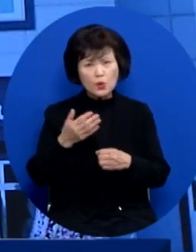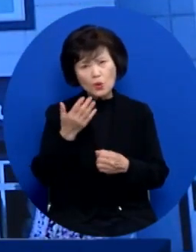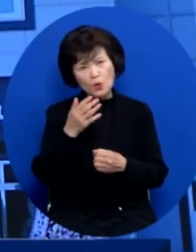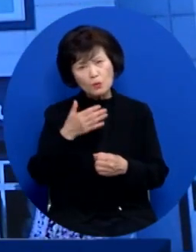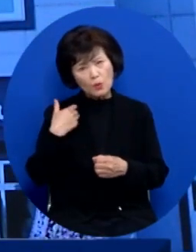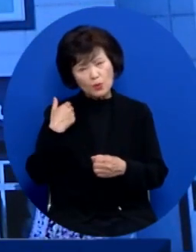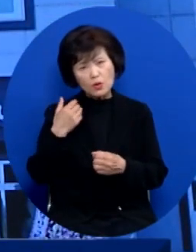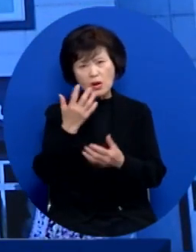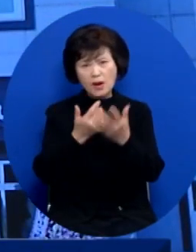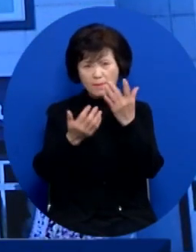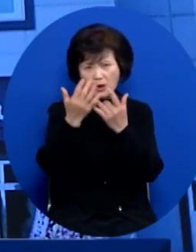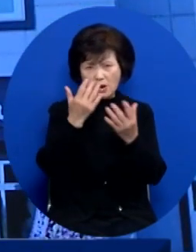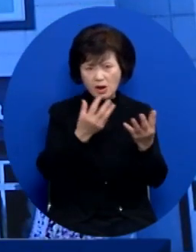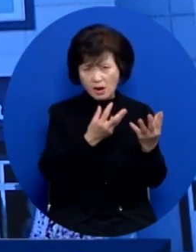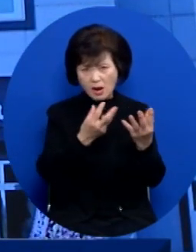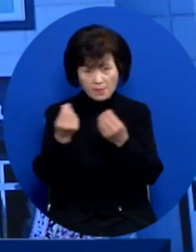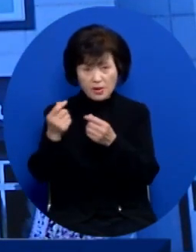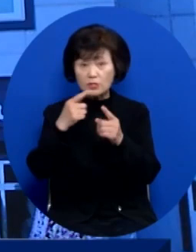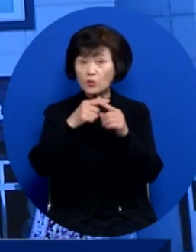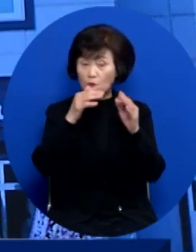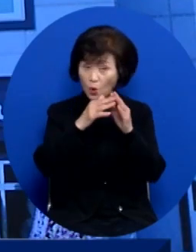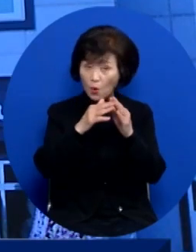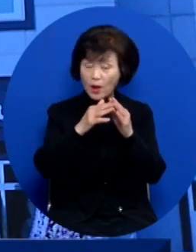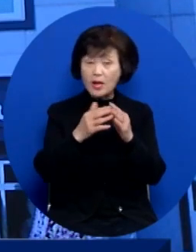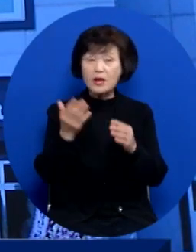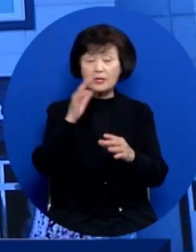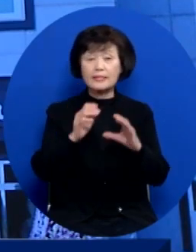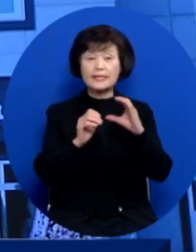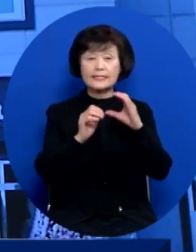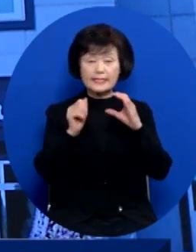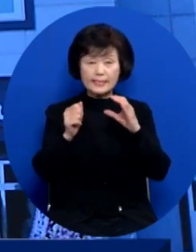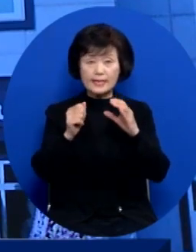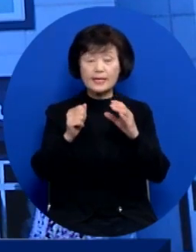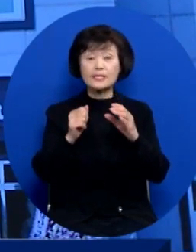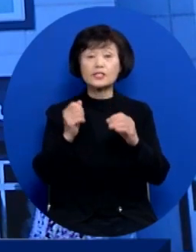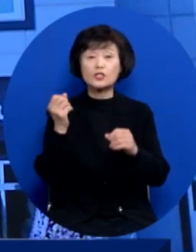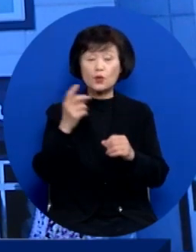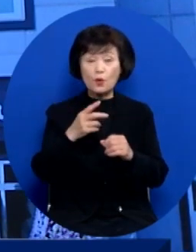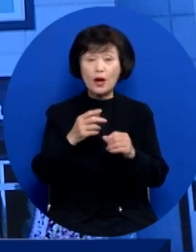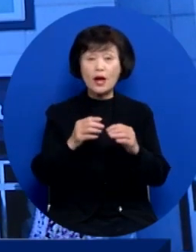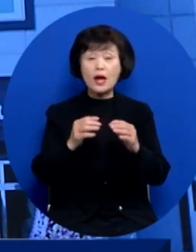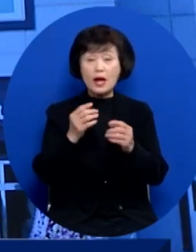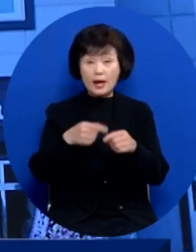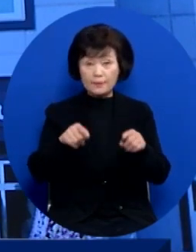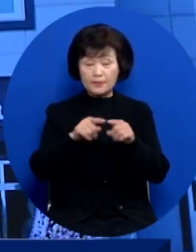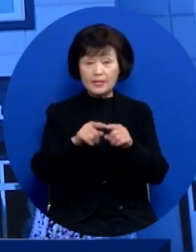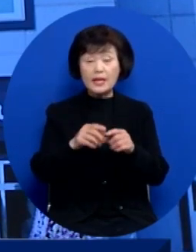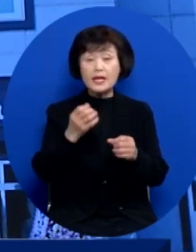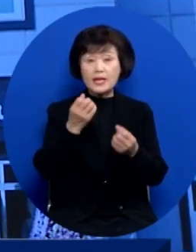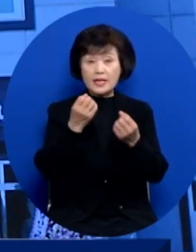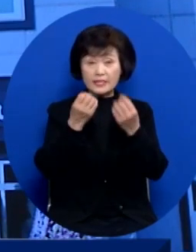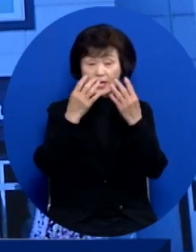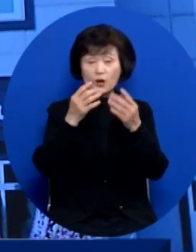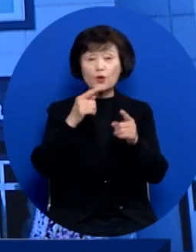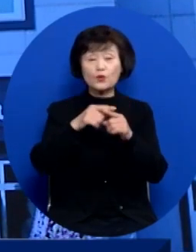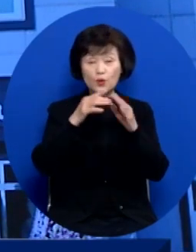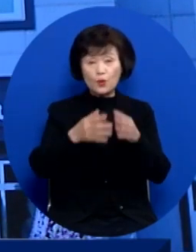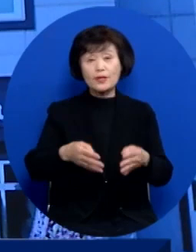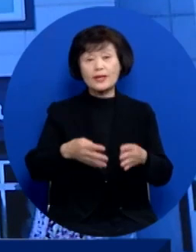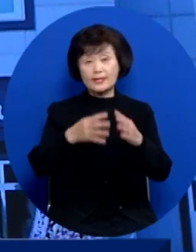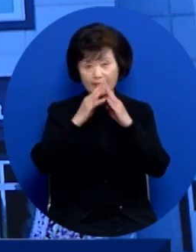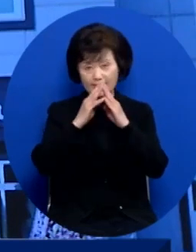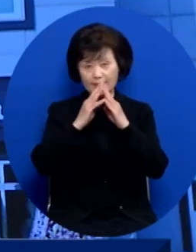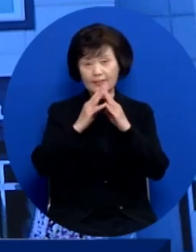합산교회. 그러나 CTS 기독교 TV와 성도들의 지원으로 새로운 성전을 건립하며 위기를